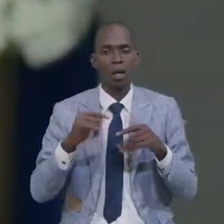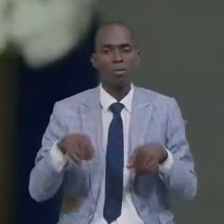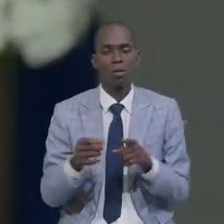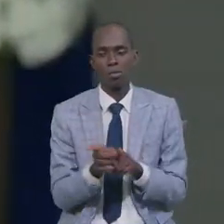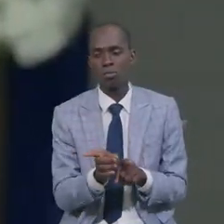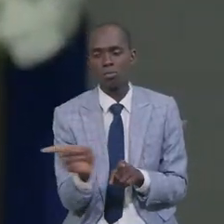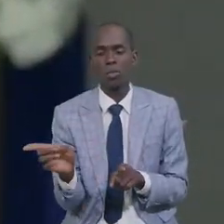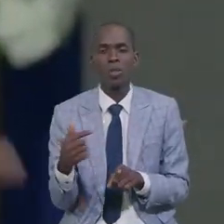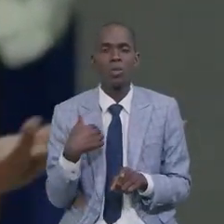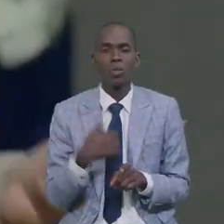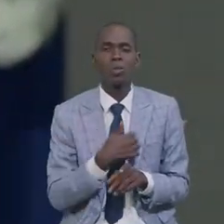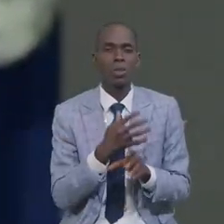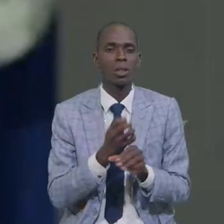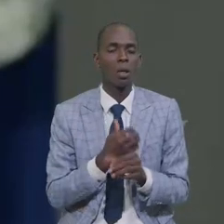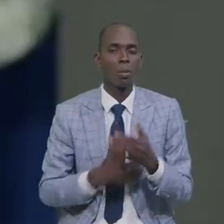sont égarés.